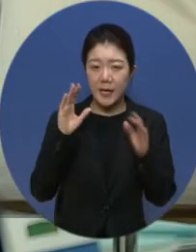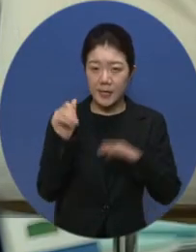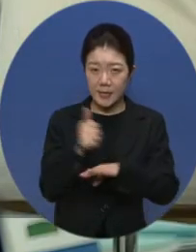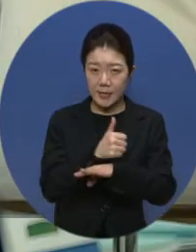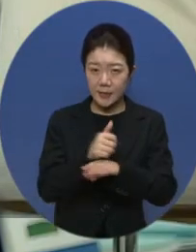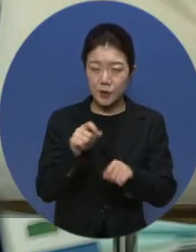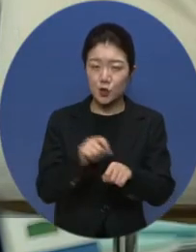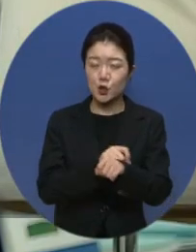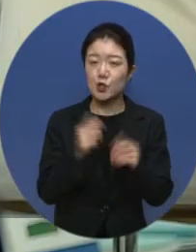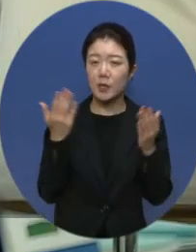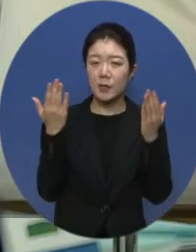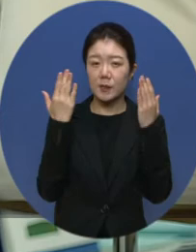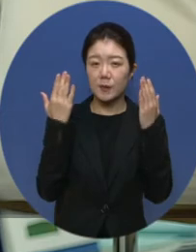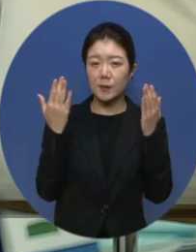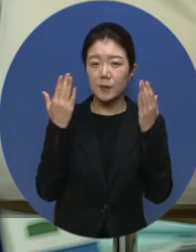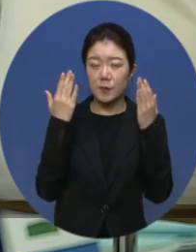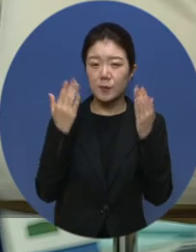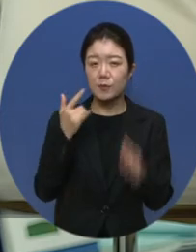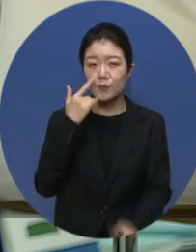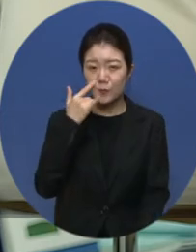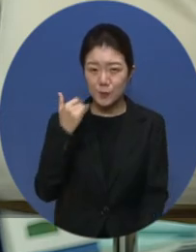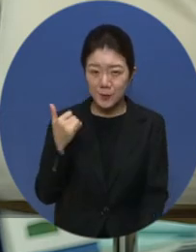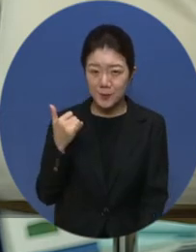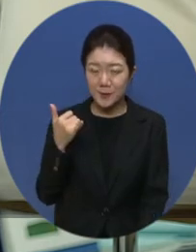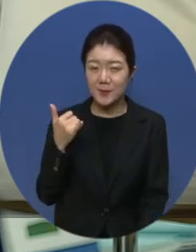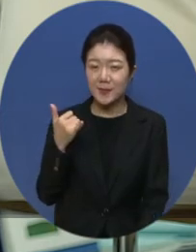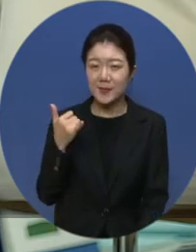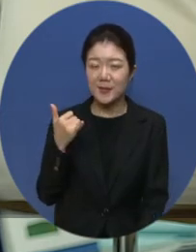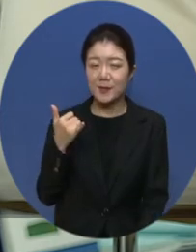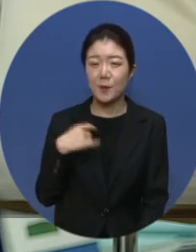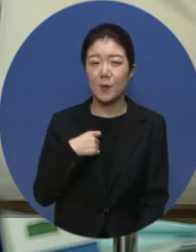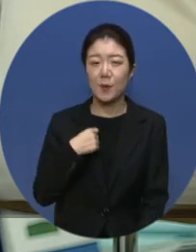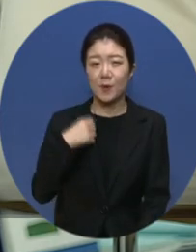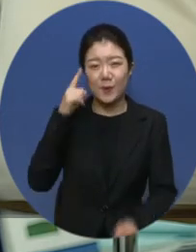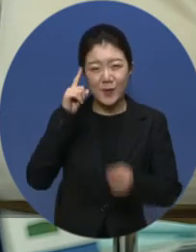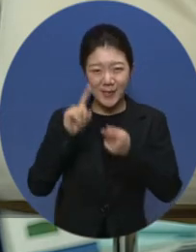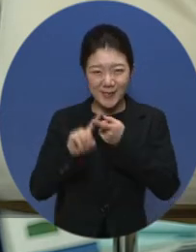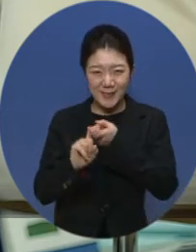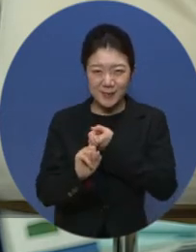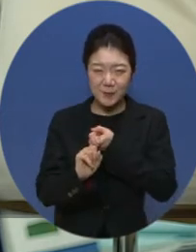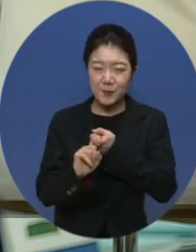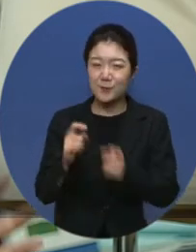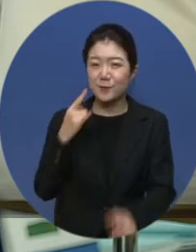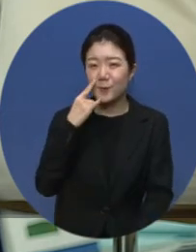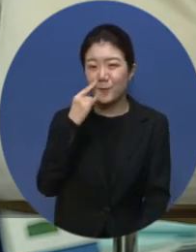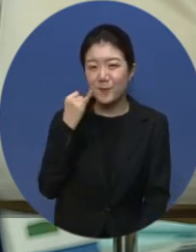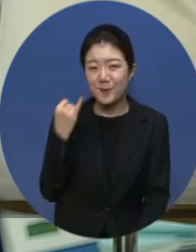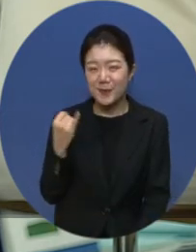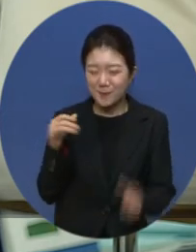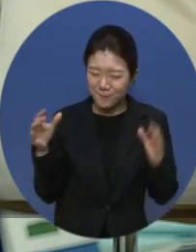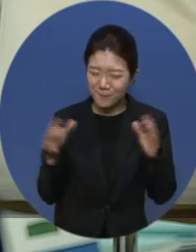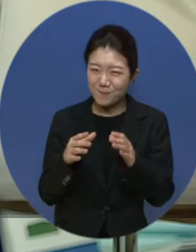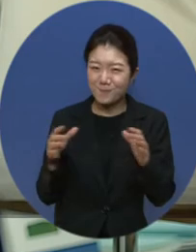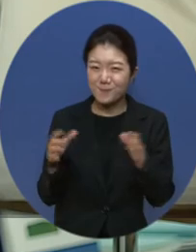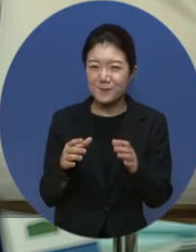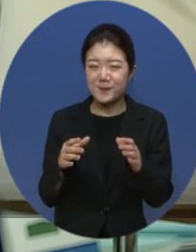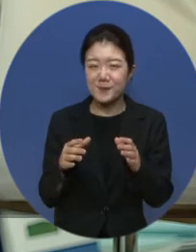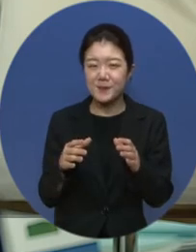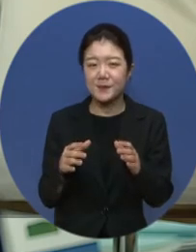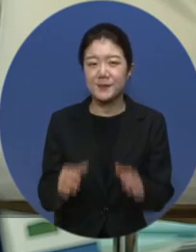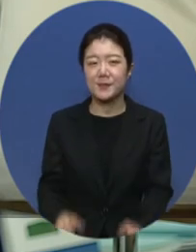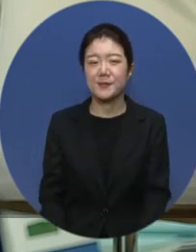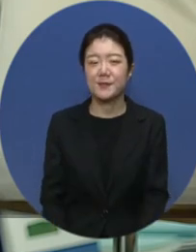다니고 있는 특수학교 그 학부모들한테 이제 옷에 관심이 있는 엄마들을 모았어요. 근데